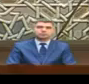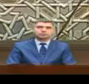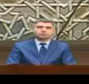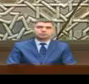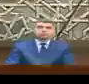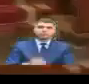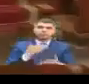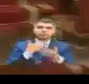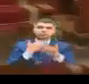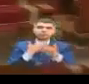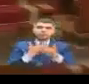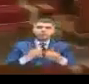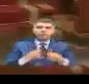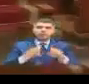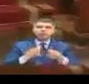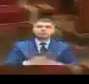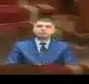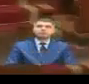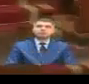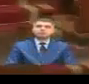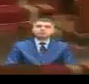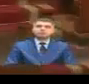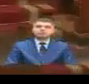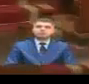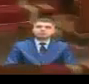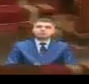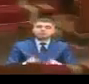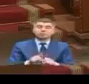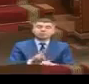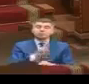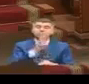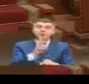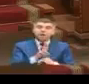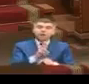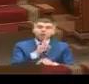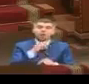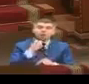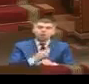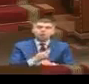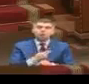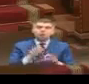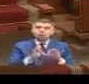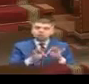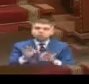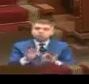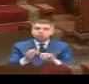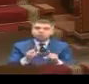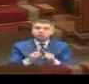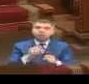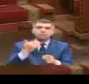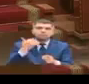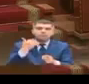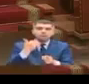شكرا سيد الرئيس، والسؤال كان على مساءلة الحكومة على نهجها وتطبيقها في مجال محاربة